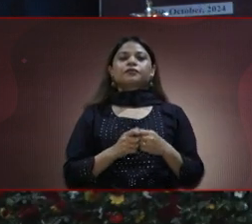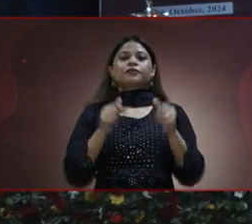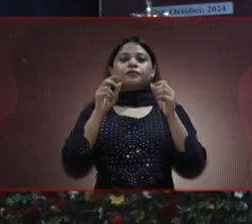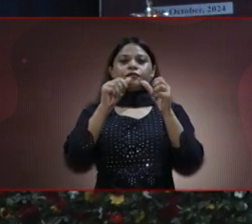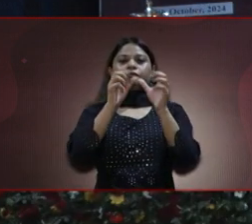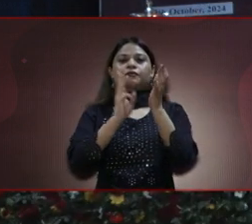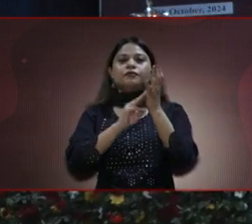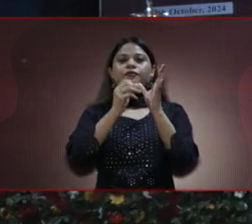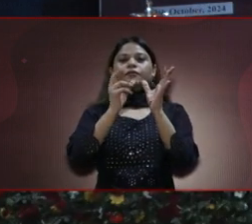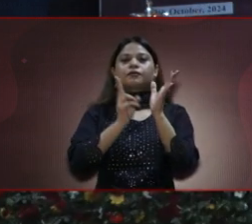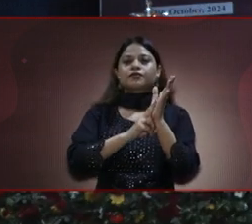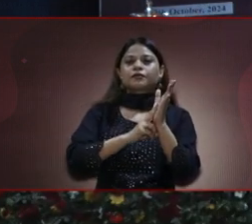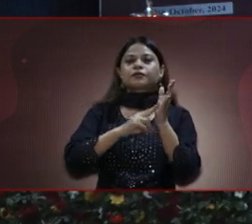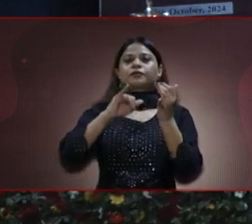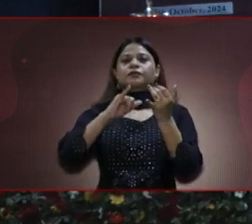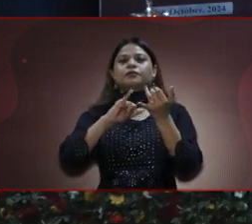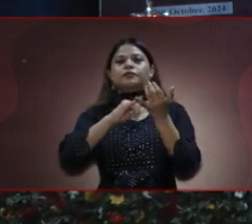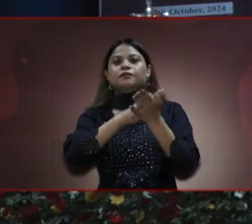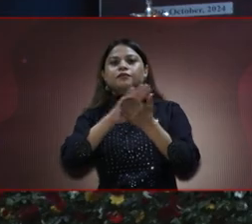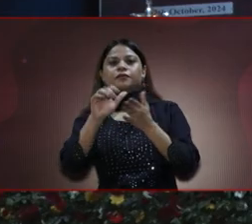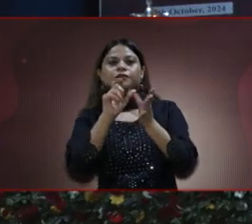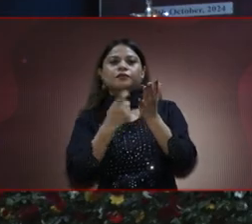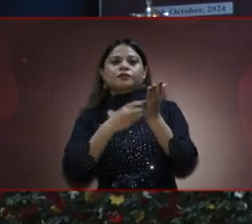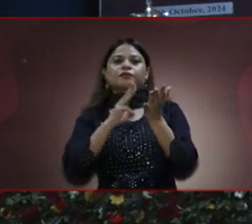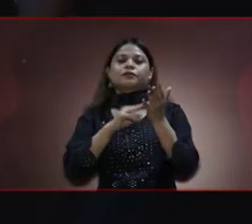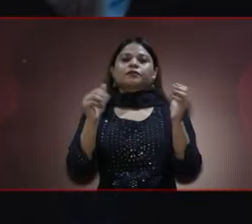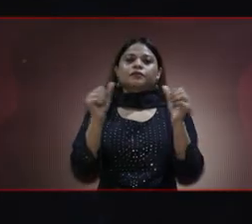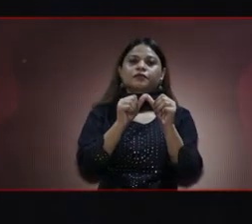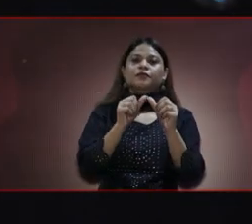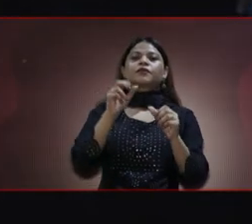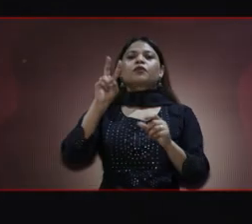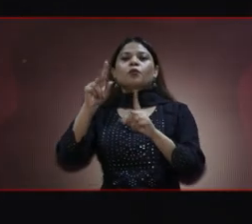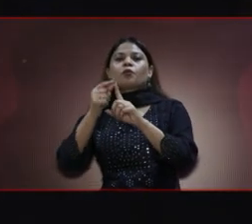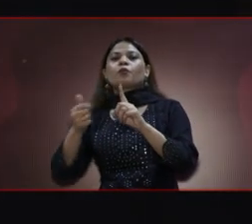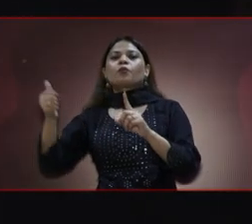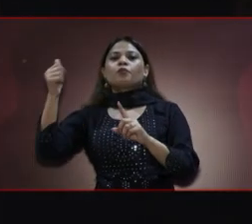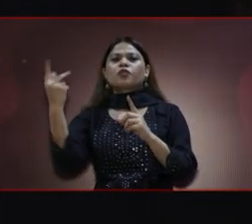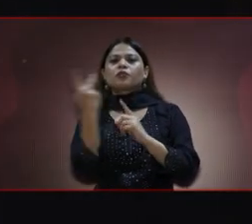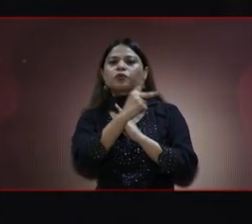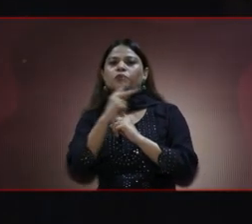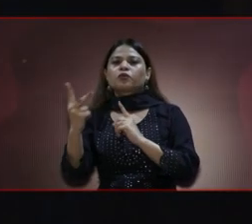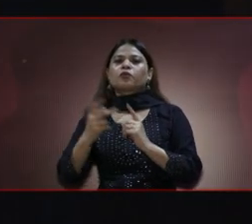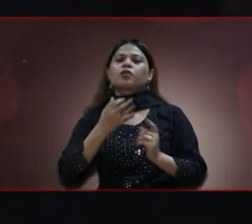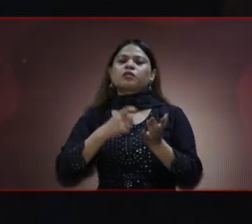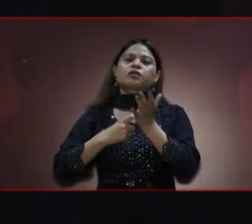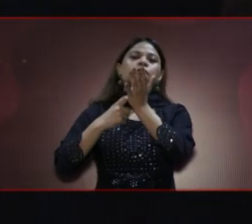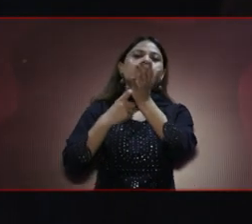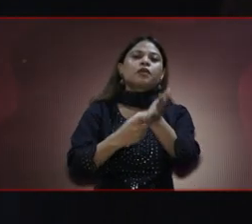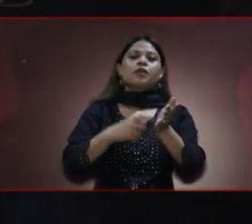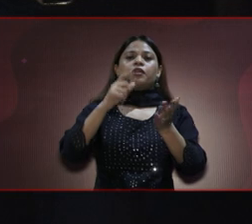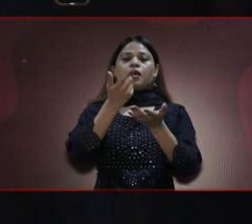शर्मा जी और Amazon वाइस प्रेसिडेंट श्री सौरभ श्रीवास्तव जी से विनम्र निवेदन करती हूँ कि वे लेटर